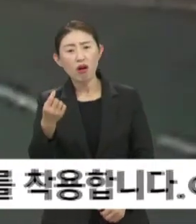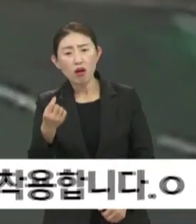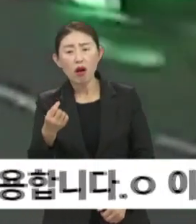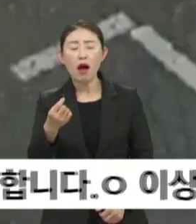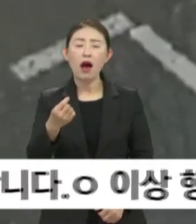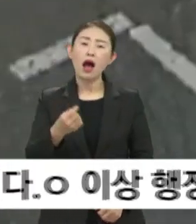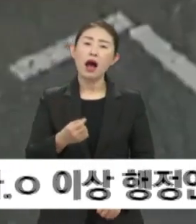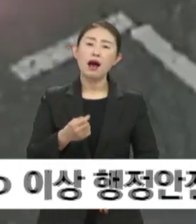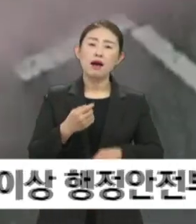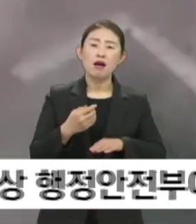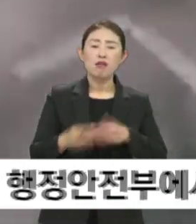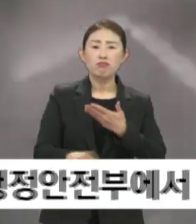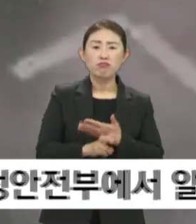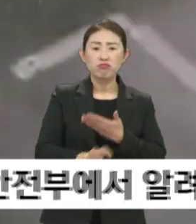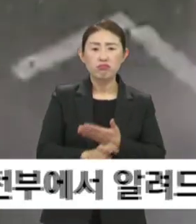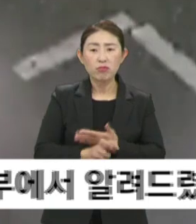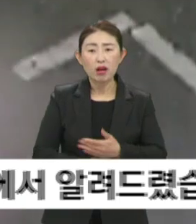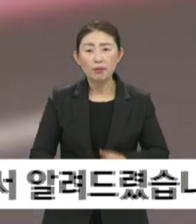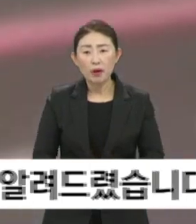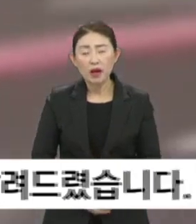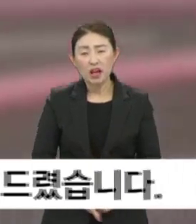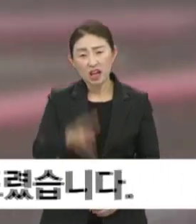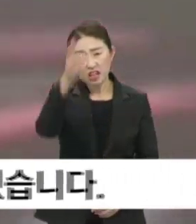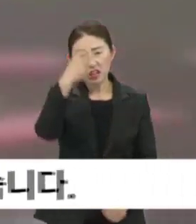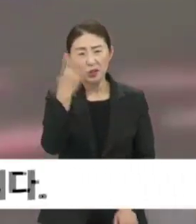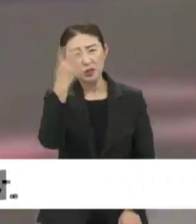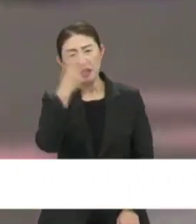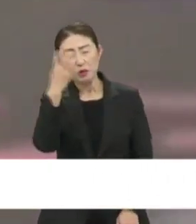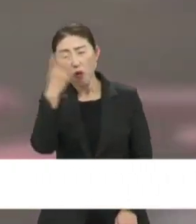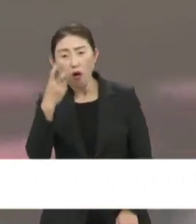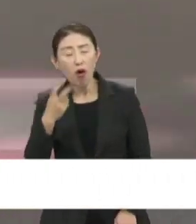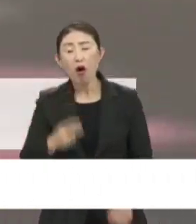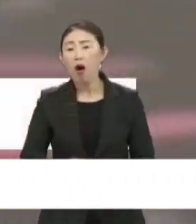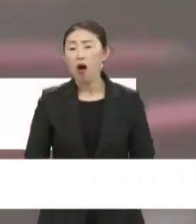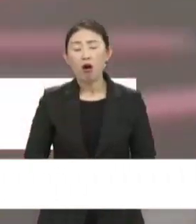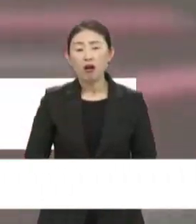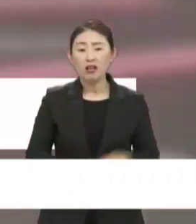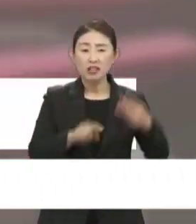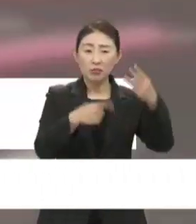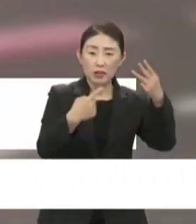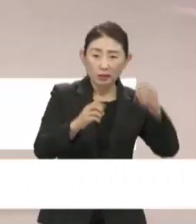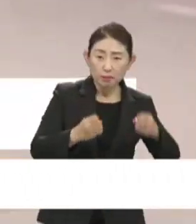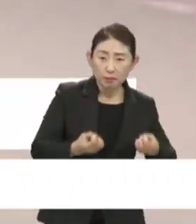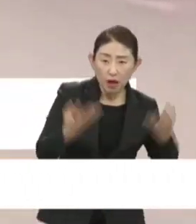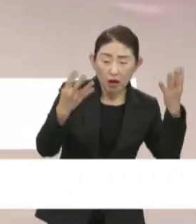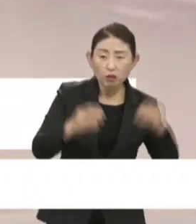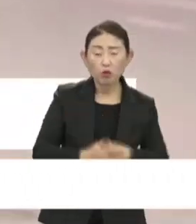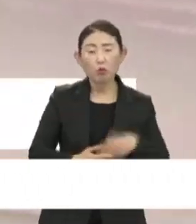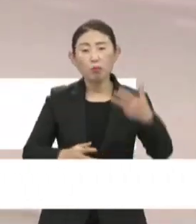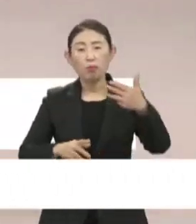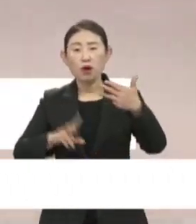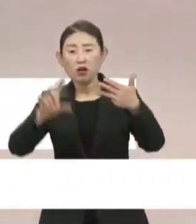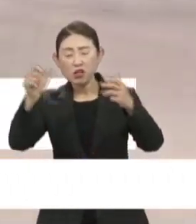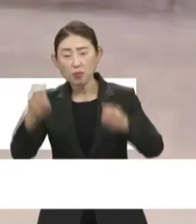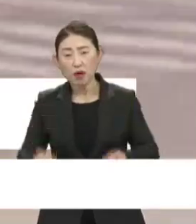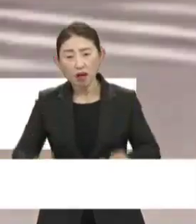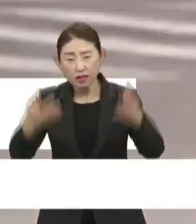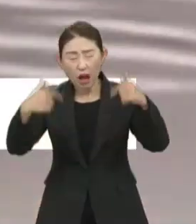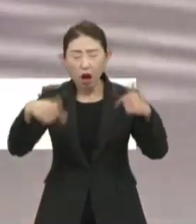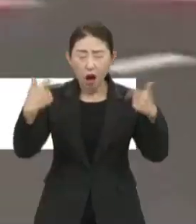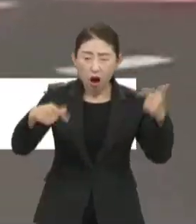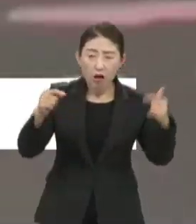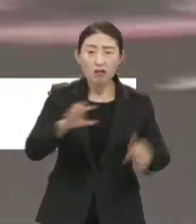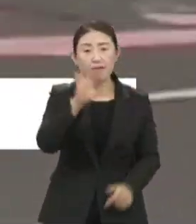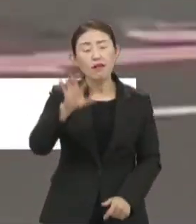있는 이 같은 불법 폭주행위는 경찰의 단속에도 불구하고 3.1절과 광복절 등 국경일마다 매번 반복되고